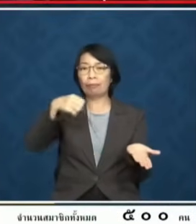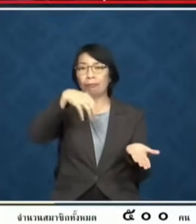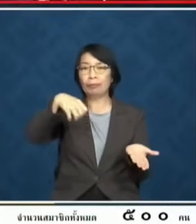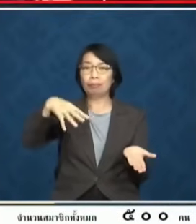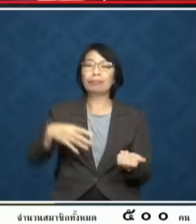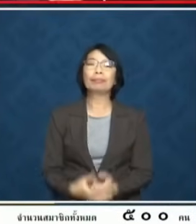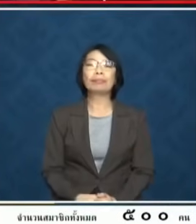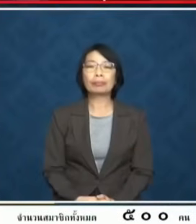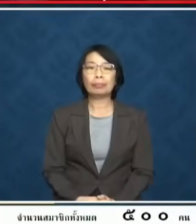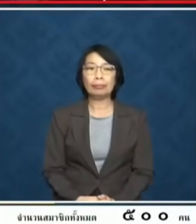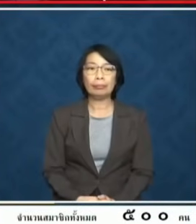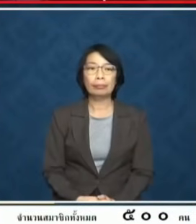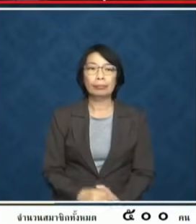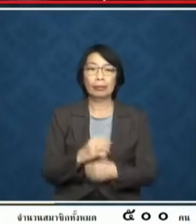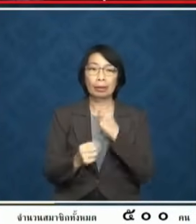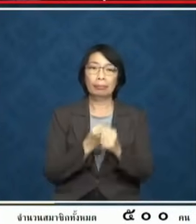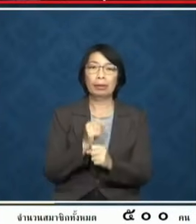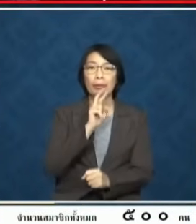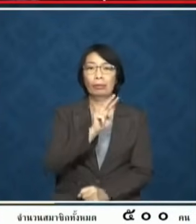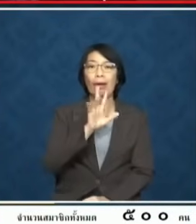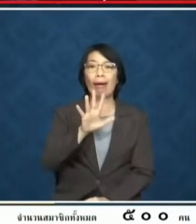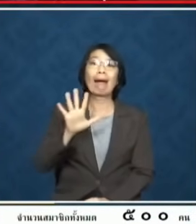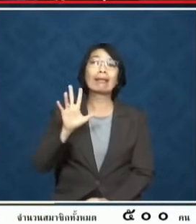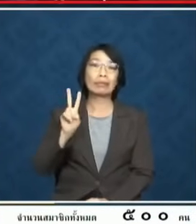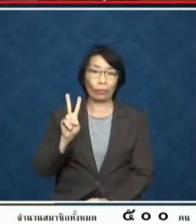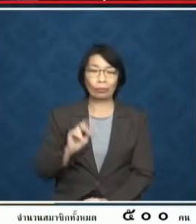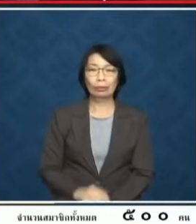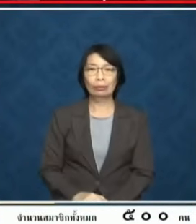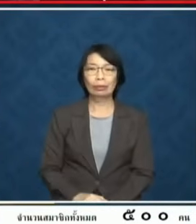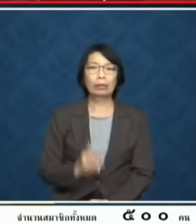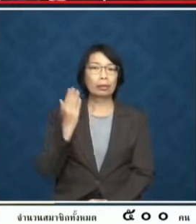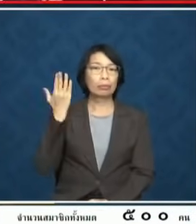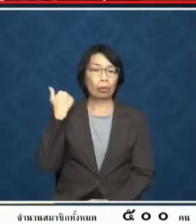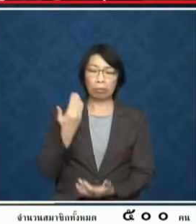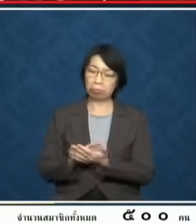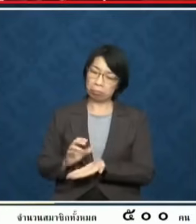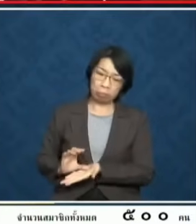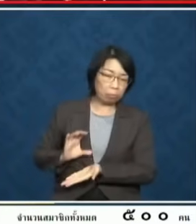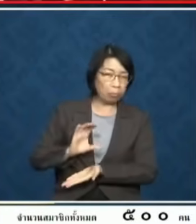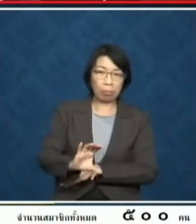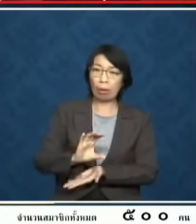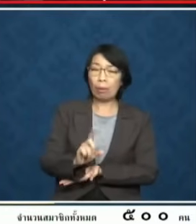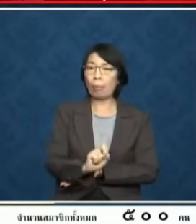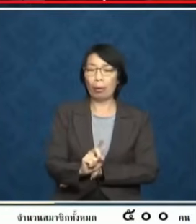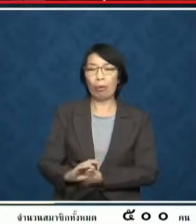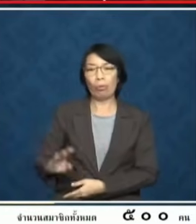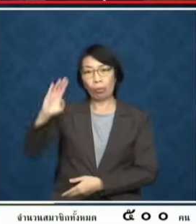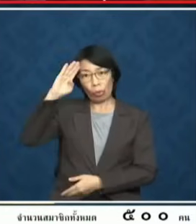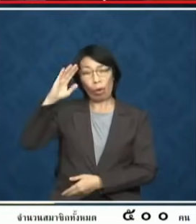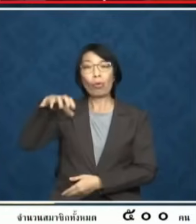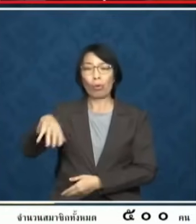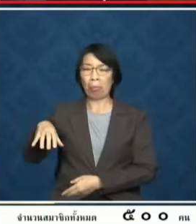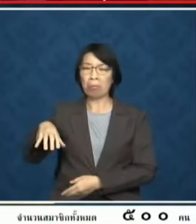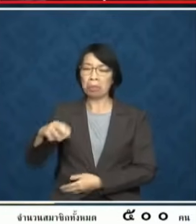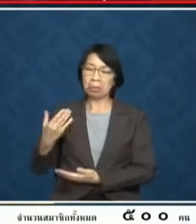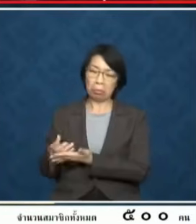ค่ะเมื่อปี 52ค่ะการก่อตัวและการลงทุนด้านพลังงานของกองทัพค่ะปรากฏเด่นชัด